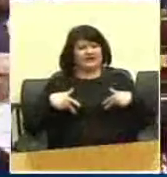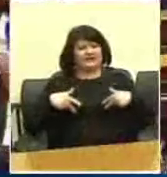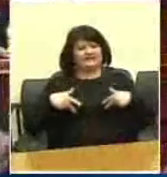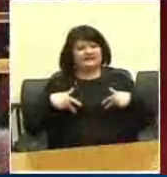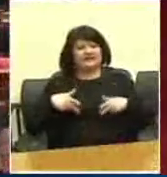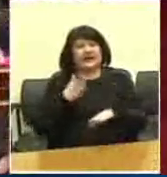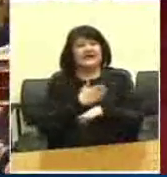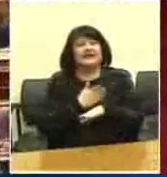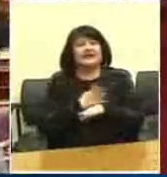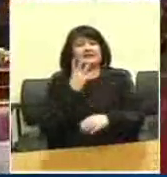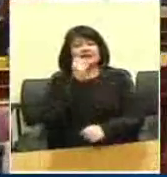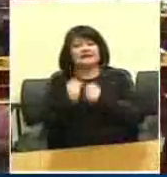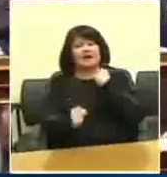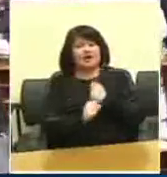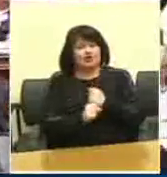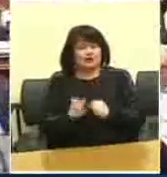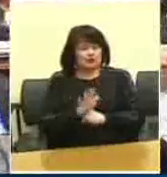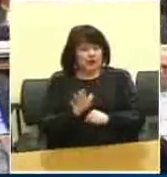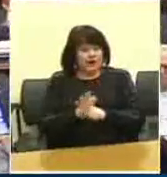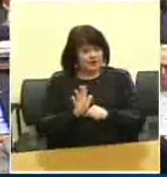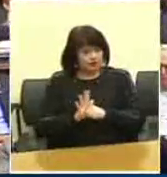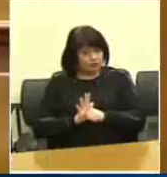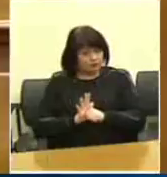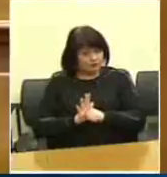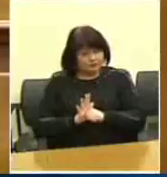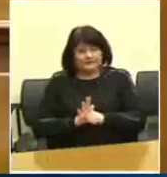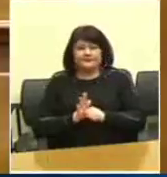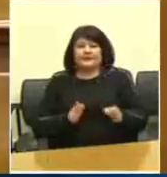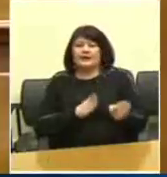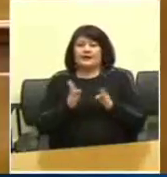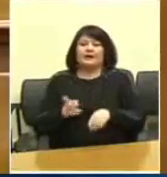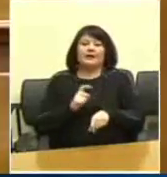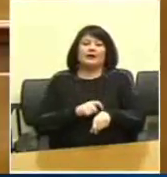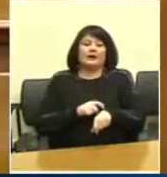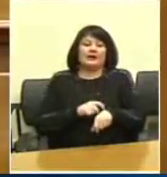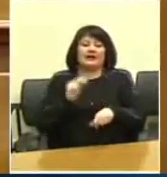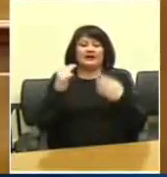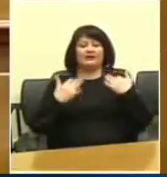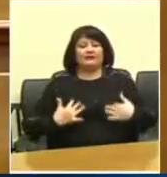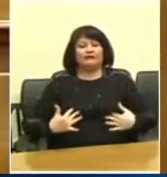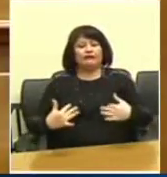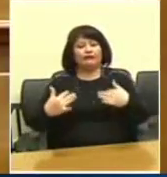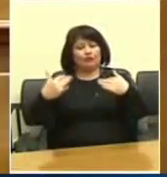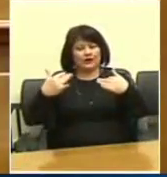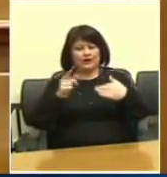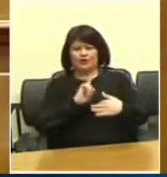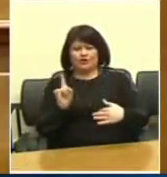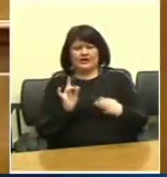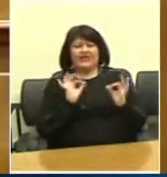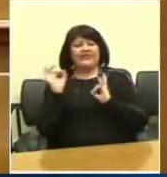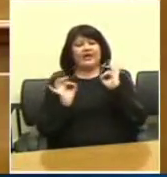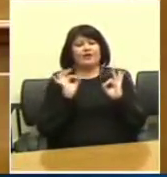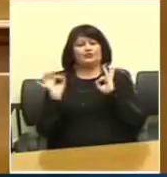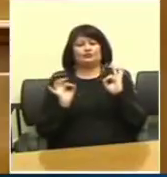εγγυημένος τετραετής πολιτικός κύκλος, αλλά την ίδια στιγμή και ένα κοινοβούλιο που δεν θα είναι διακοσμητικό, αλλά